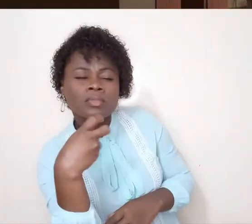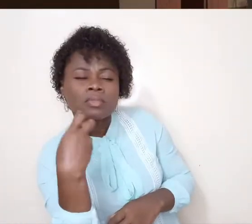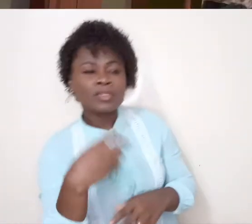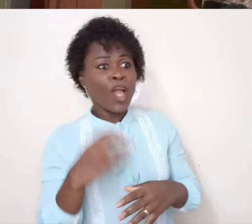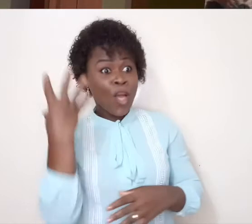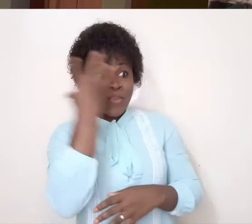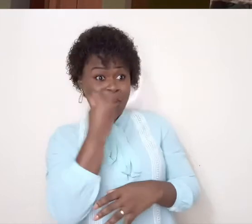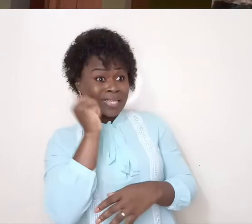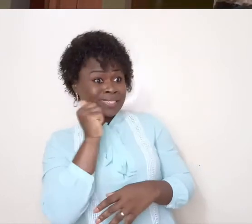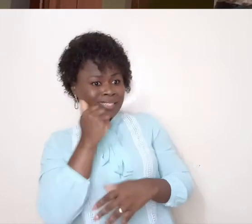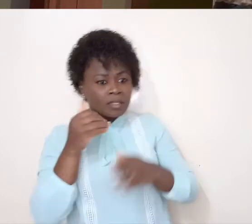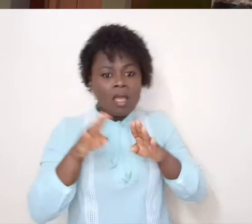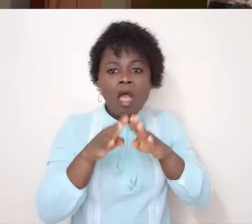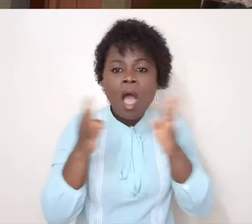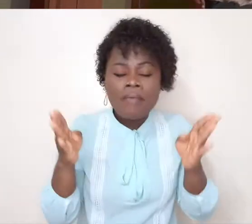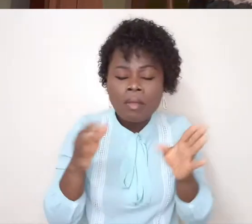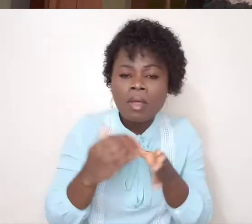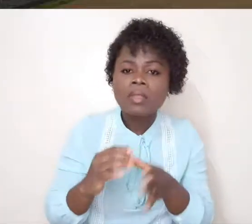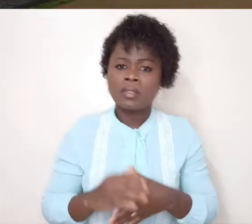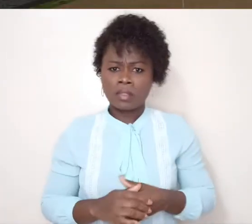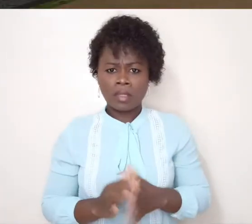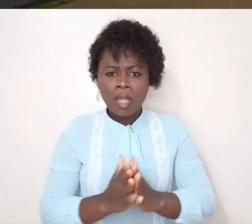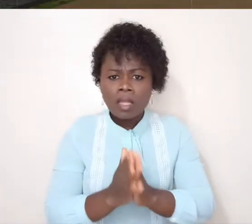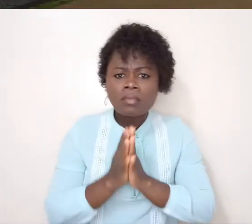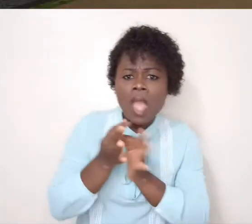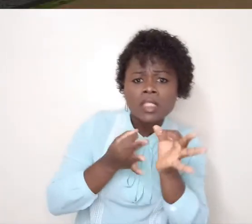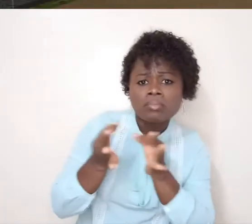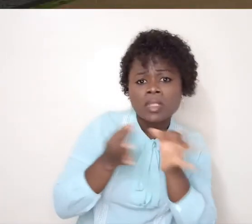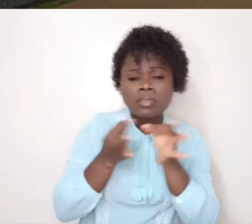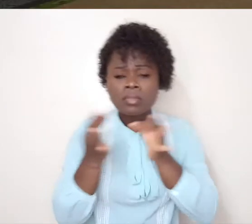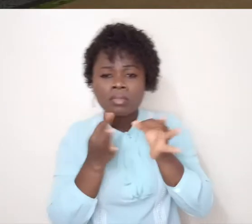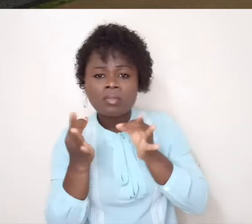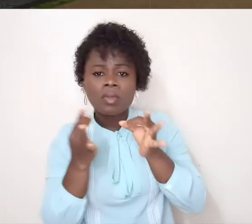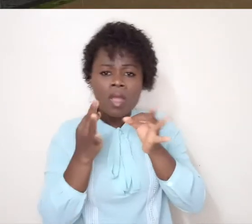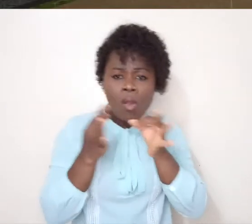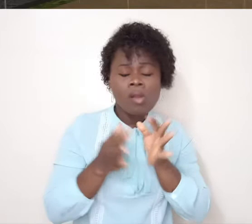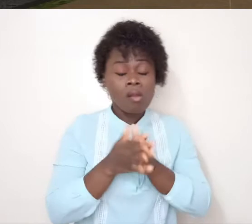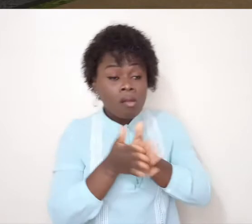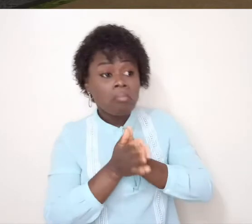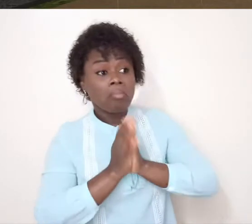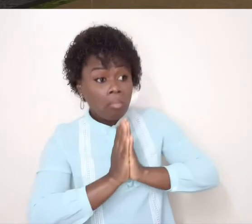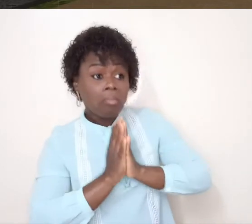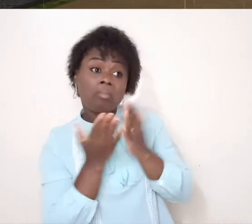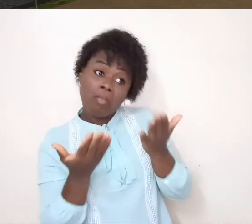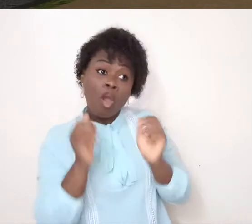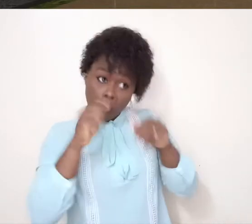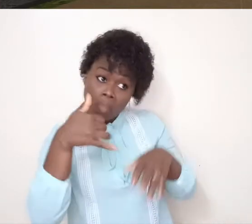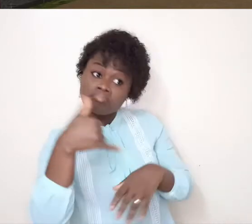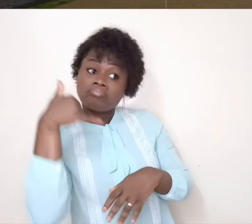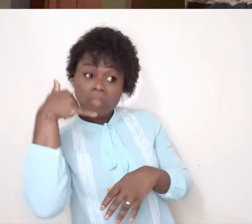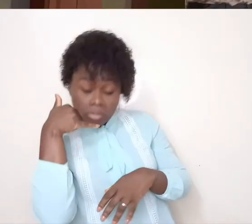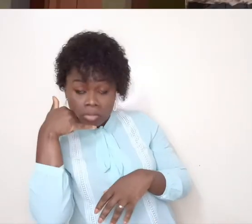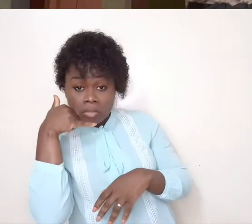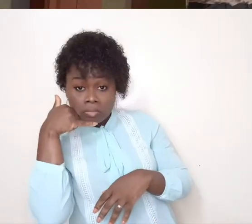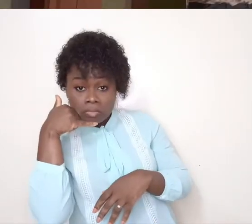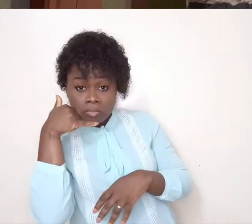belle jeune femme vient lui ouvrir. Dès lors, il lui explique sa situation et lui demande s'il pourrait utiliser son